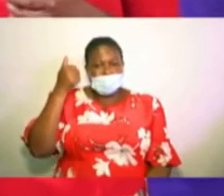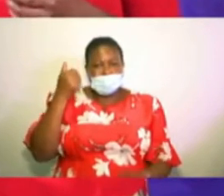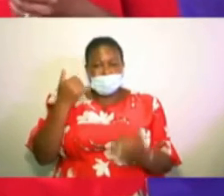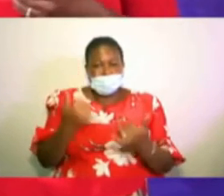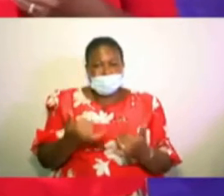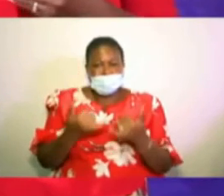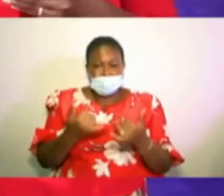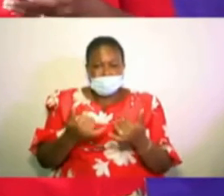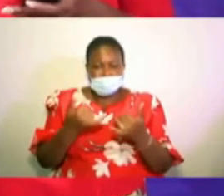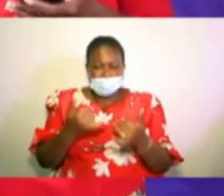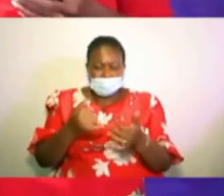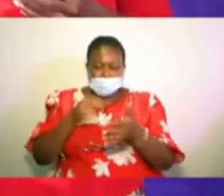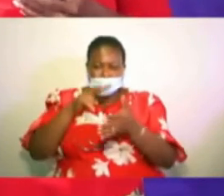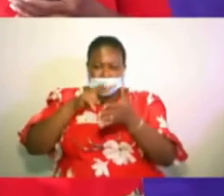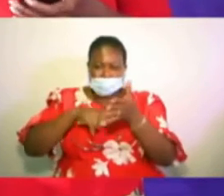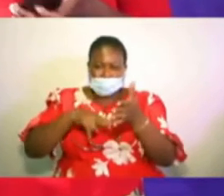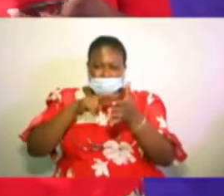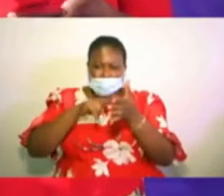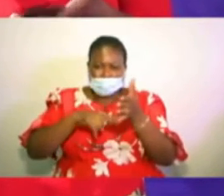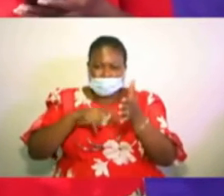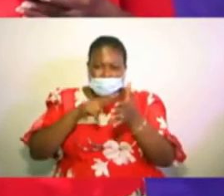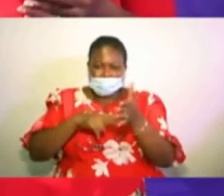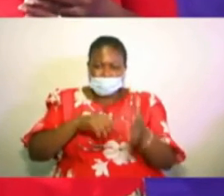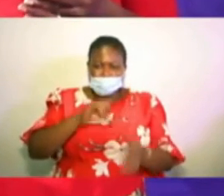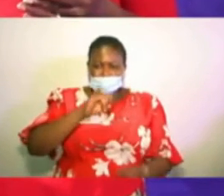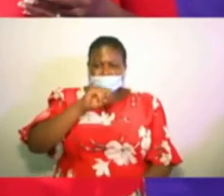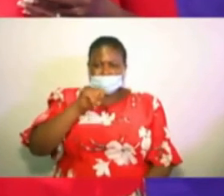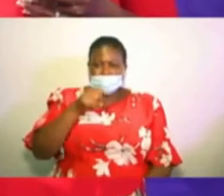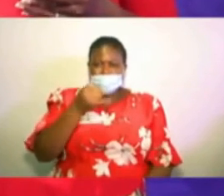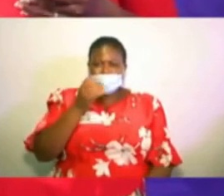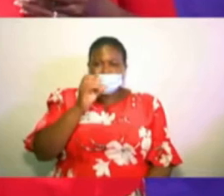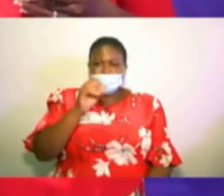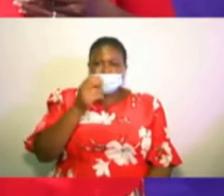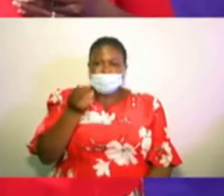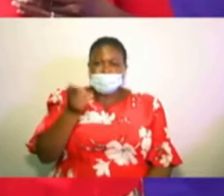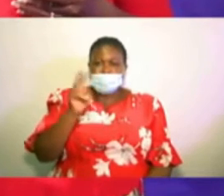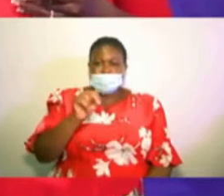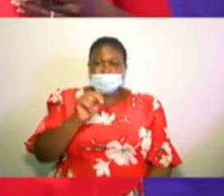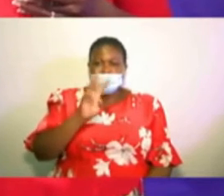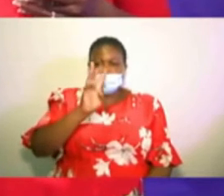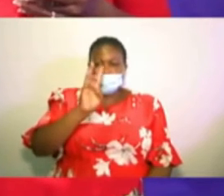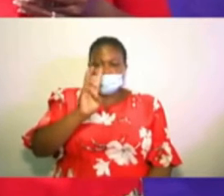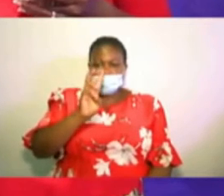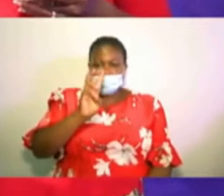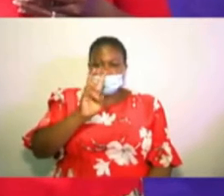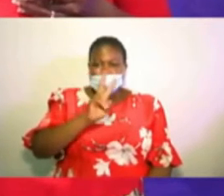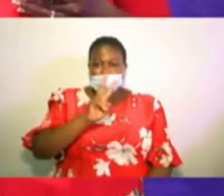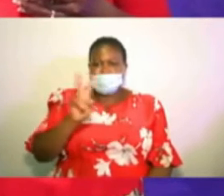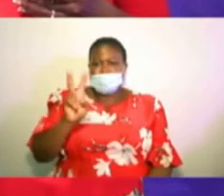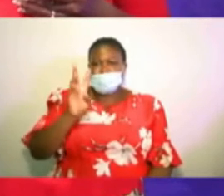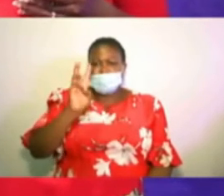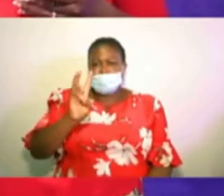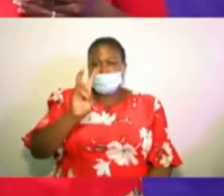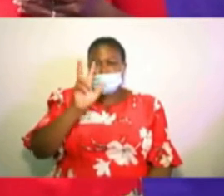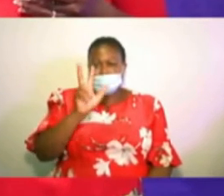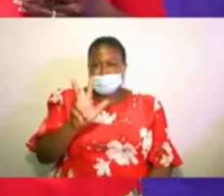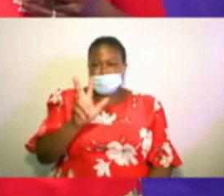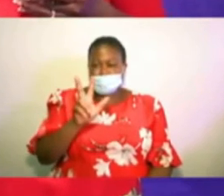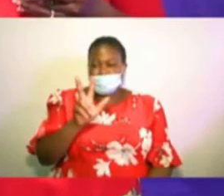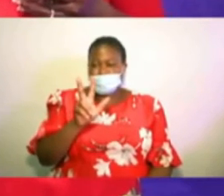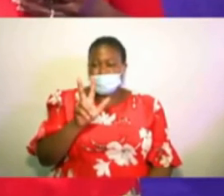reading John 6 and verse 63. Et donc ce soir je lis Jean chapitre 6 le